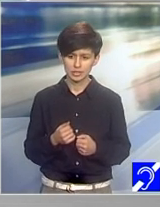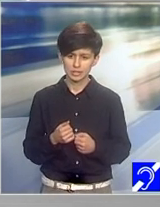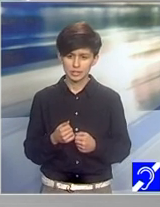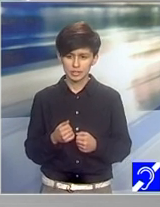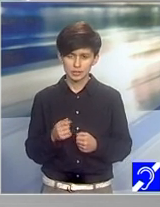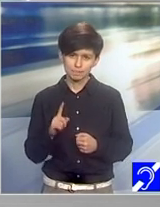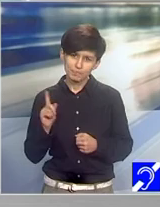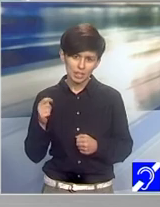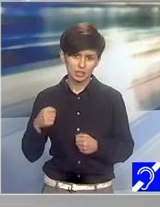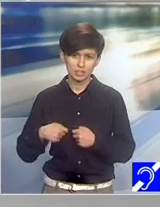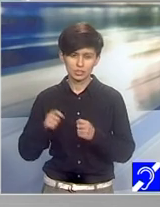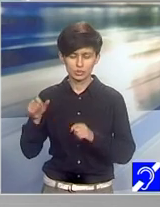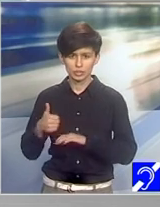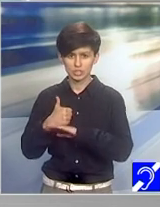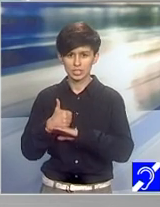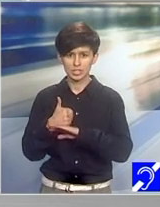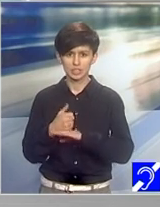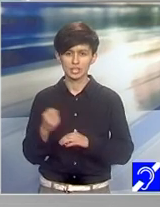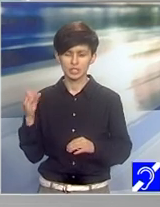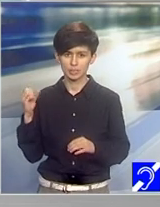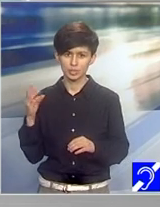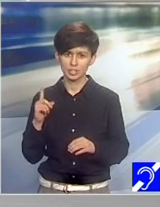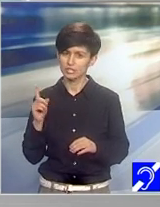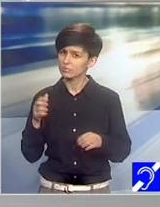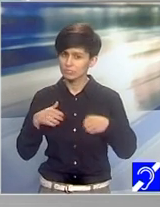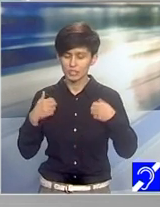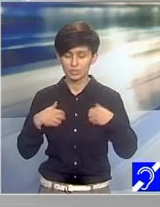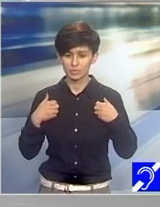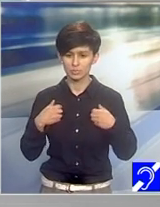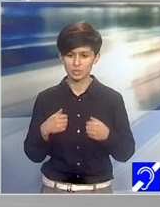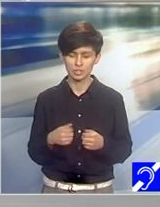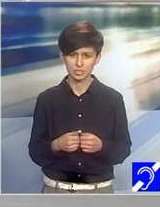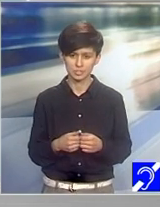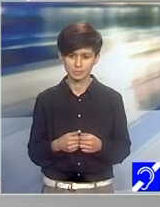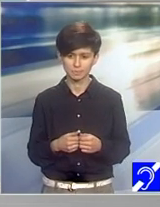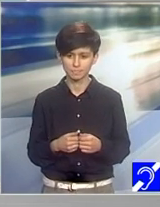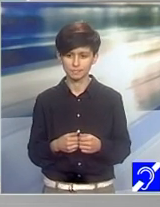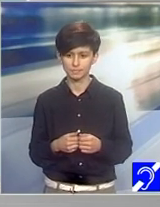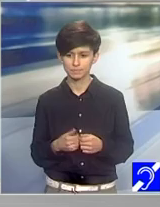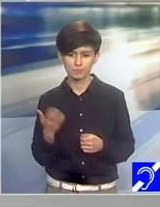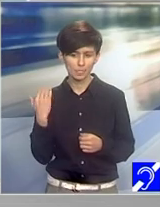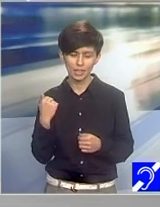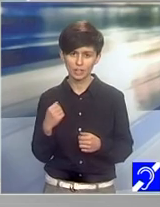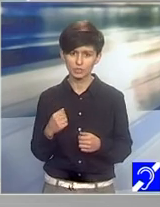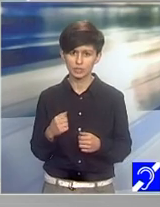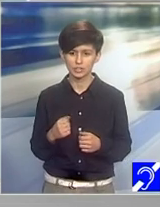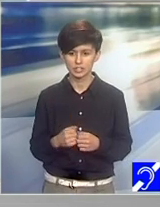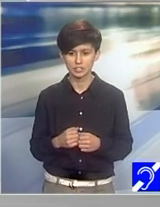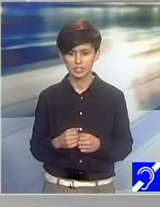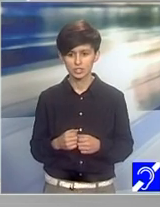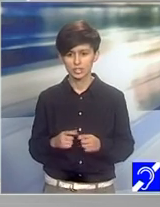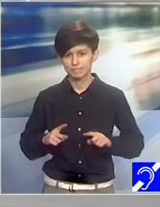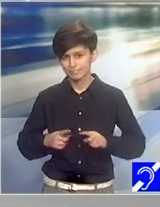toți liderii politici bucuroși la 1859, 62, 64, 66. Și atenționat la și atunci se